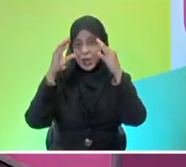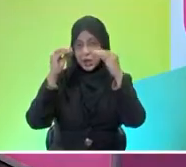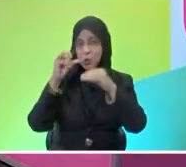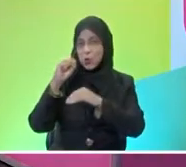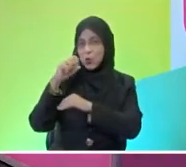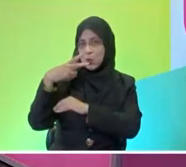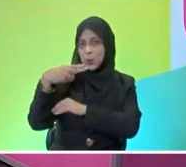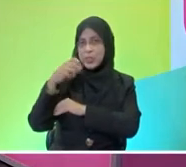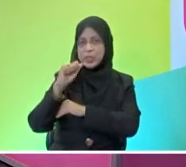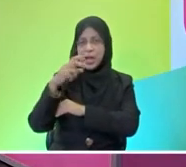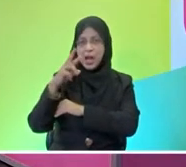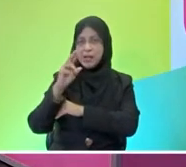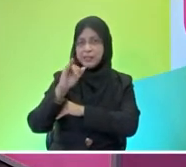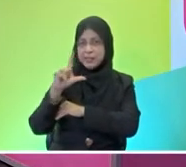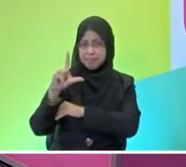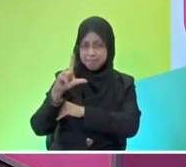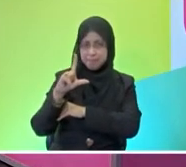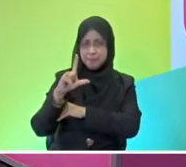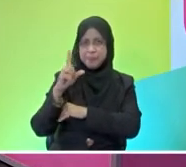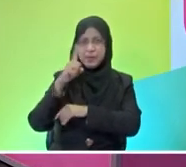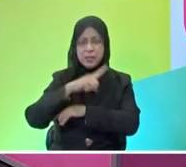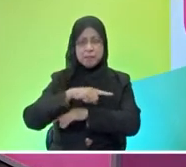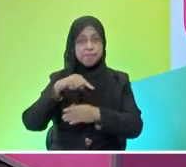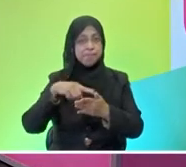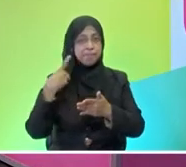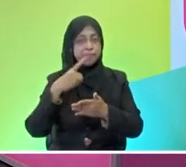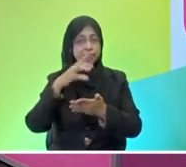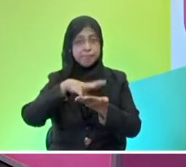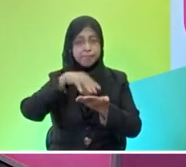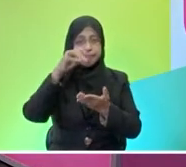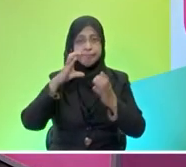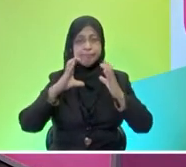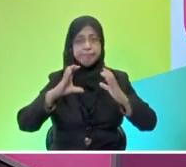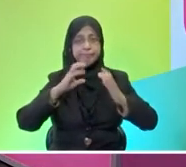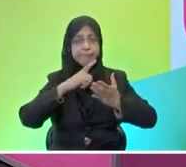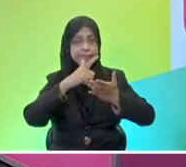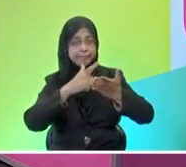ini kita sedang belajar bagaimana laka rumput cewek